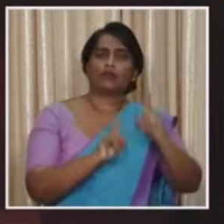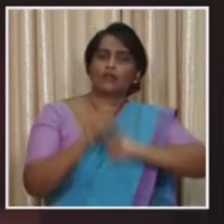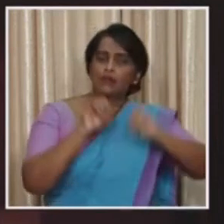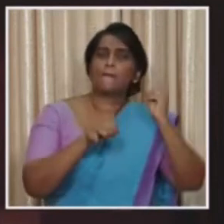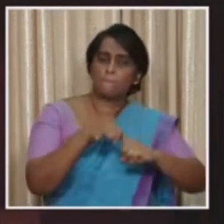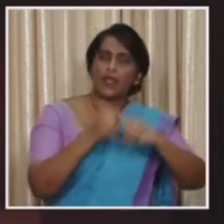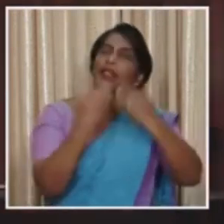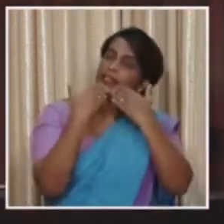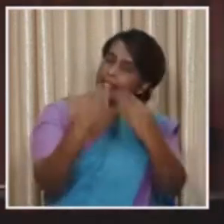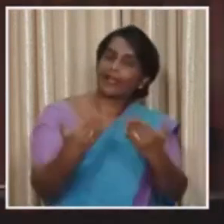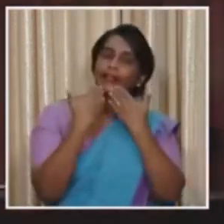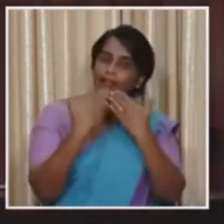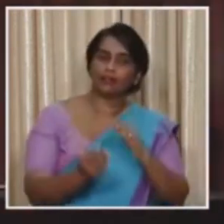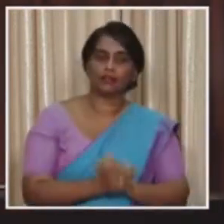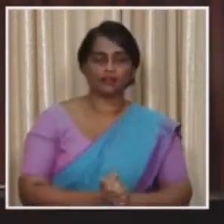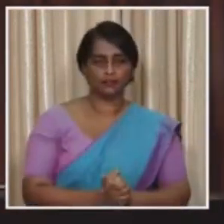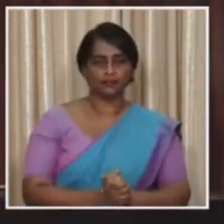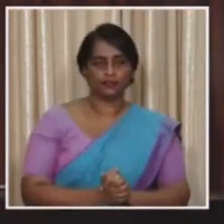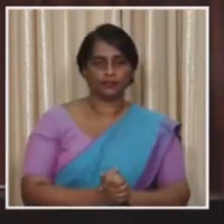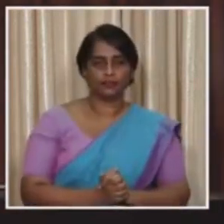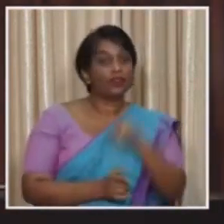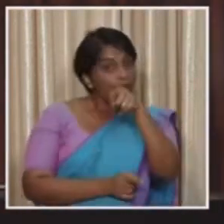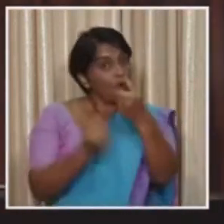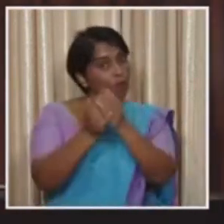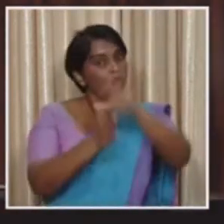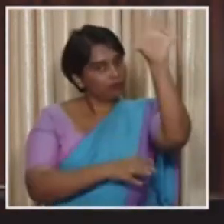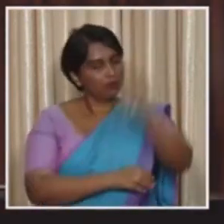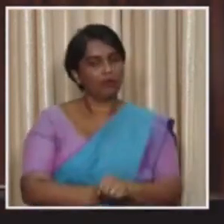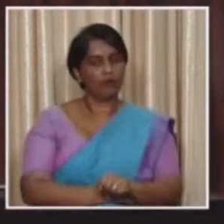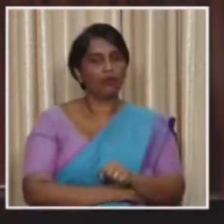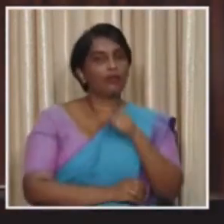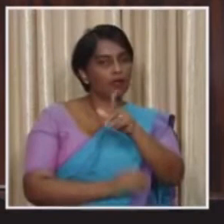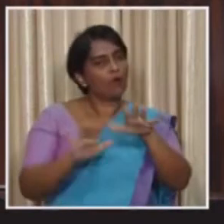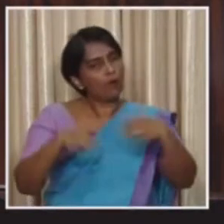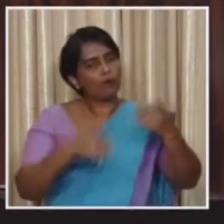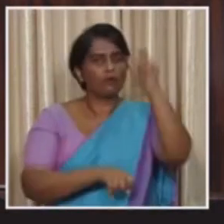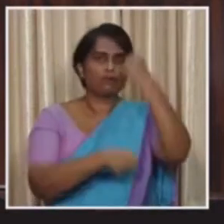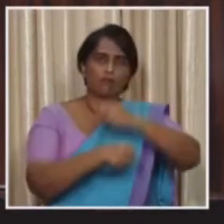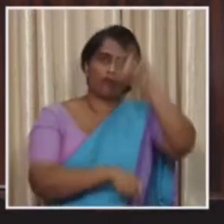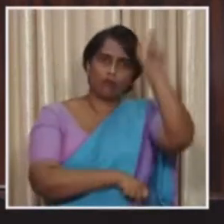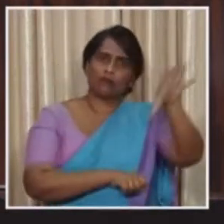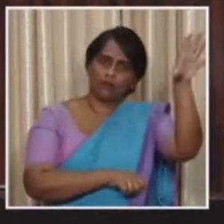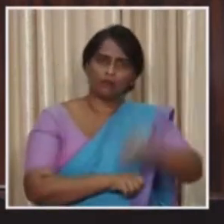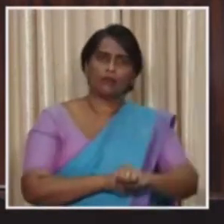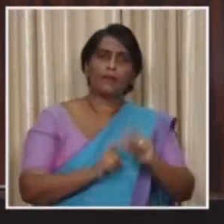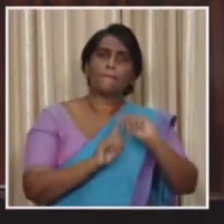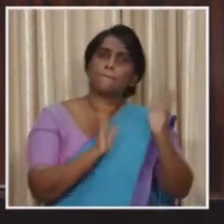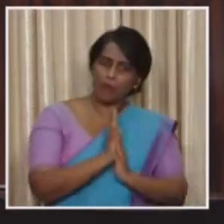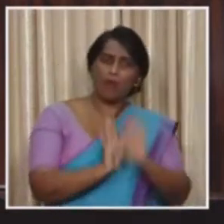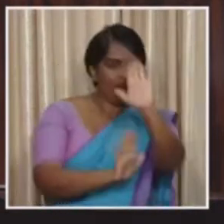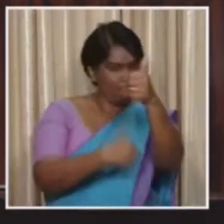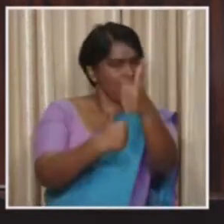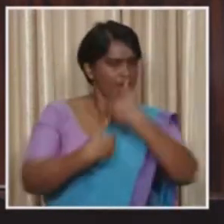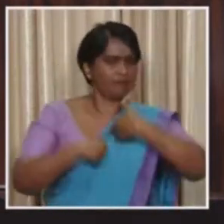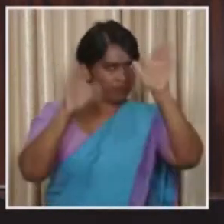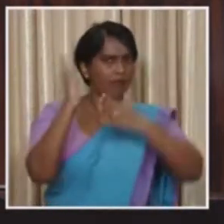බොහොම ස්තුතියි. කමිටුවක් නෙවෙයි ඔබතුමා කැඳවන්න. නෑ බොහොම ස්තුතියි. ඔබතුමා කැඳවන්න. මොකද? ඔබතුමාට ඕනෑම නිලධාරියෙක් කැඳවන්න. අගමැතිතුමාට. නෑ නෑ හරි මම